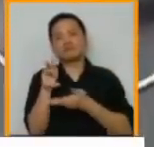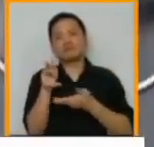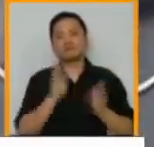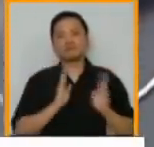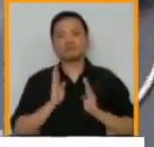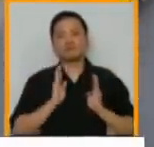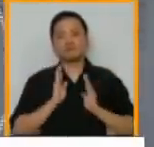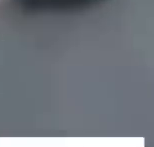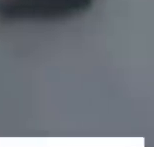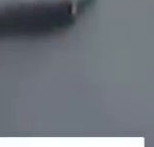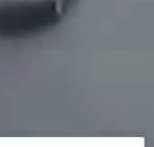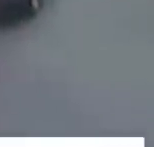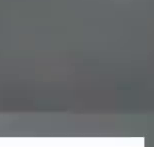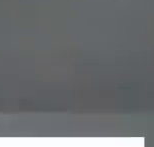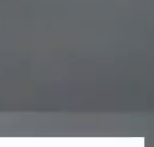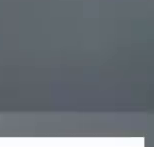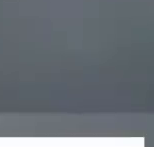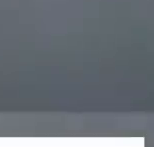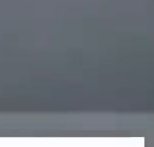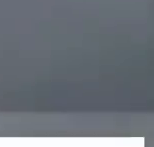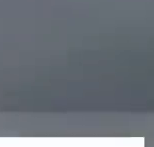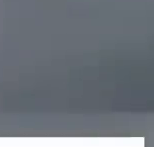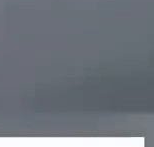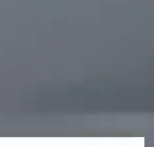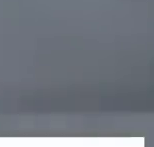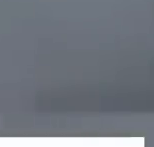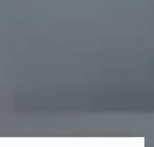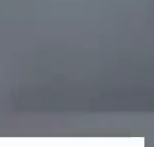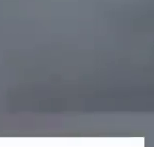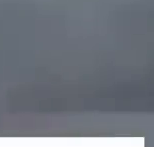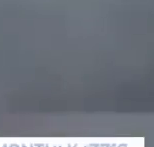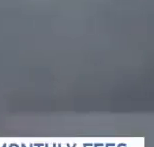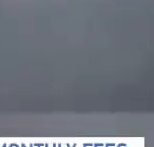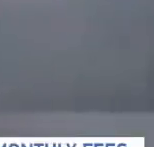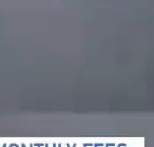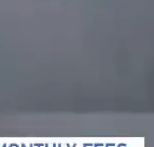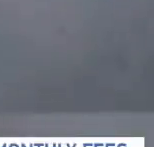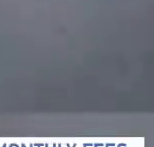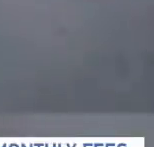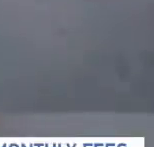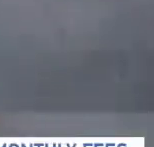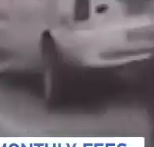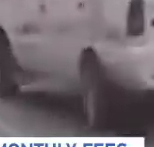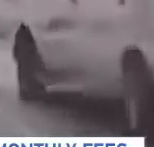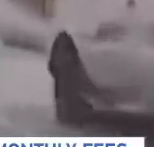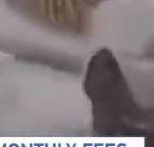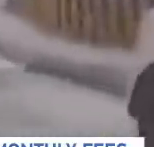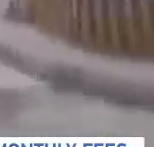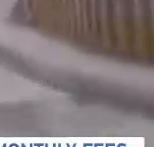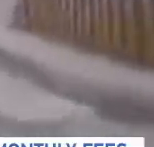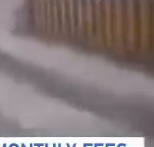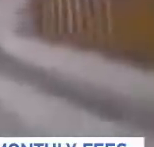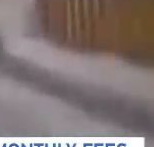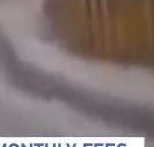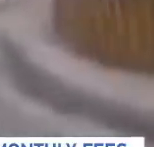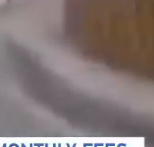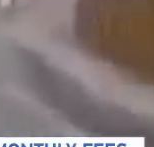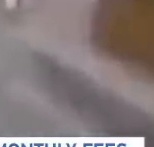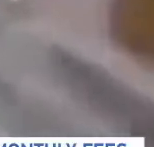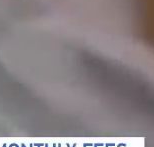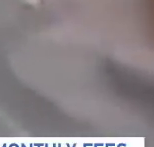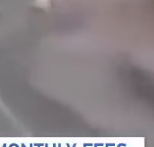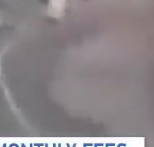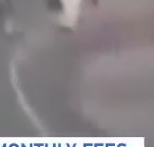biglang bumukas ang kaliwang pinto ng sasakyan. May nahulog mula rito sa gitna ng kalsada. Unang inakala ng may-ari